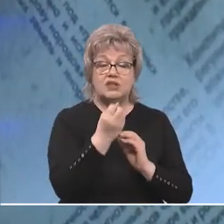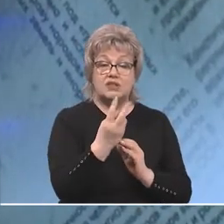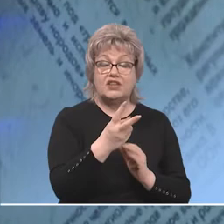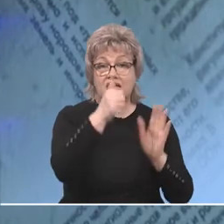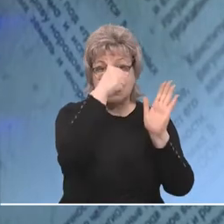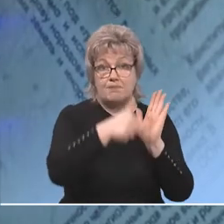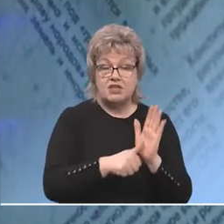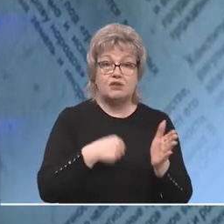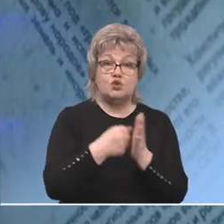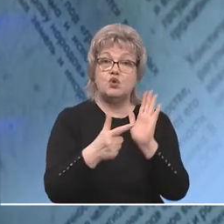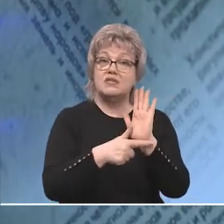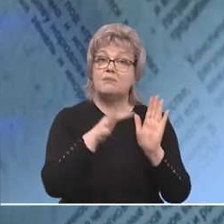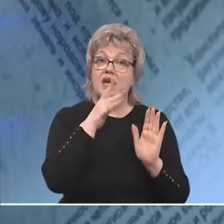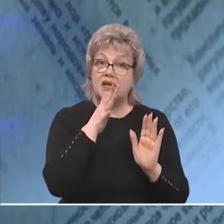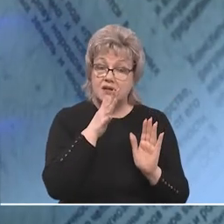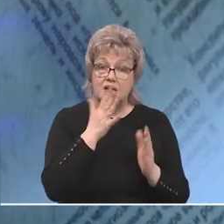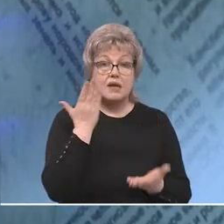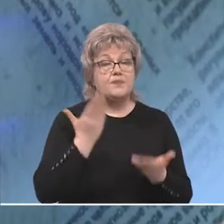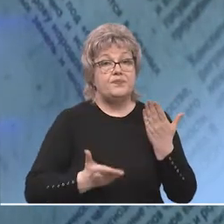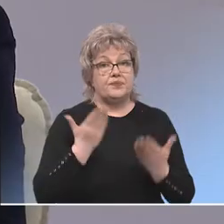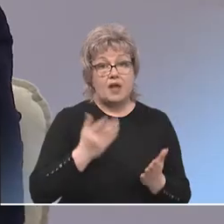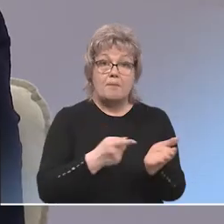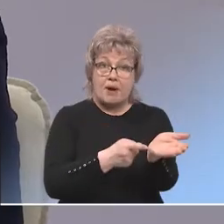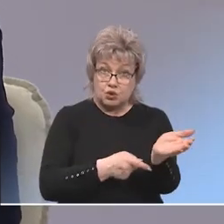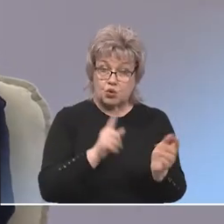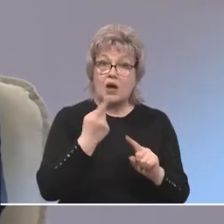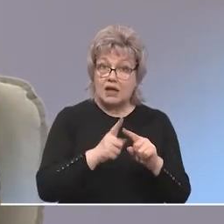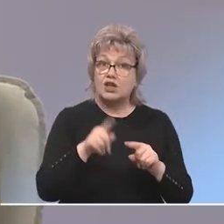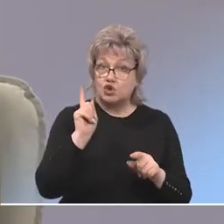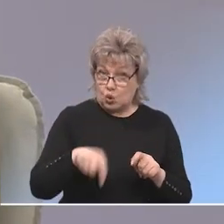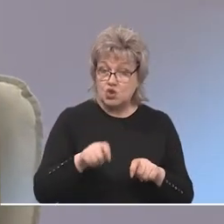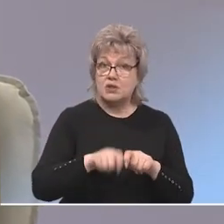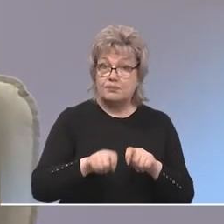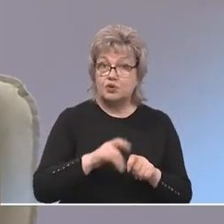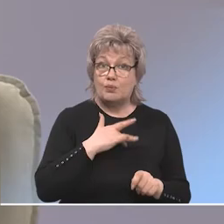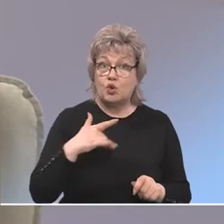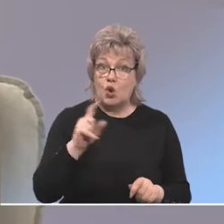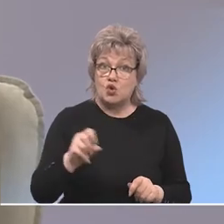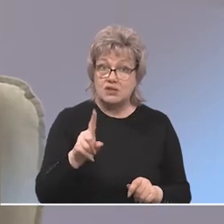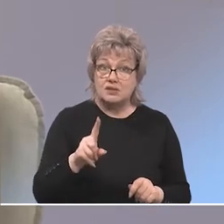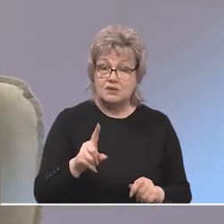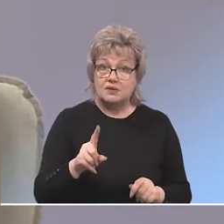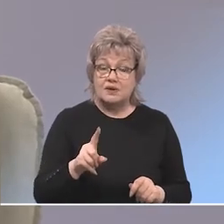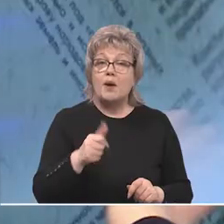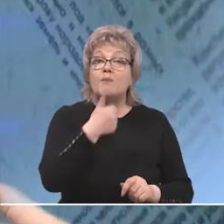12 месяцев до 7 лет. И причем если... То есть МАНТУ это тоже, это тоже туберкулез?